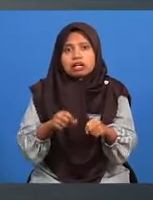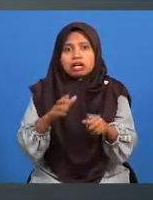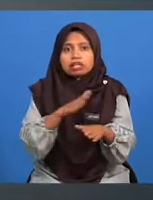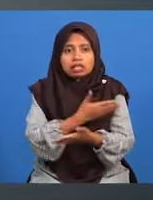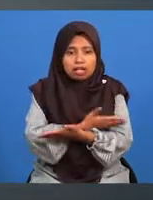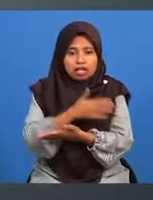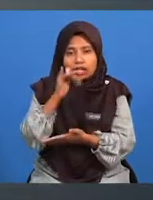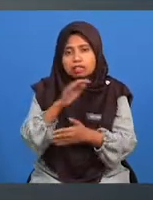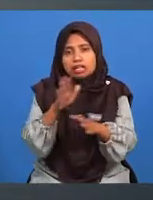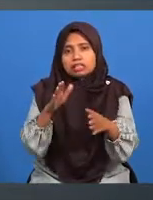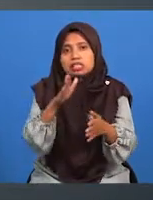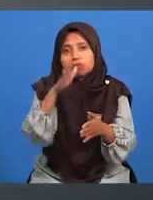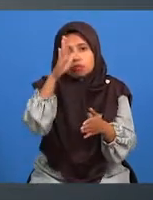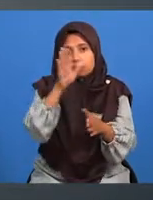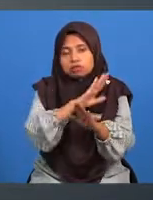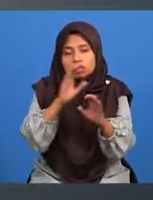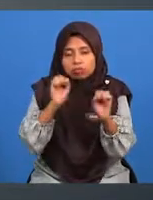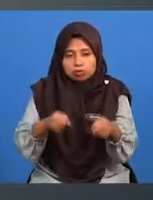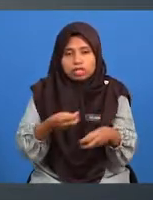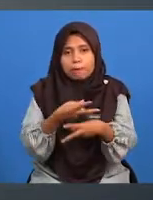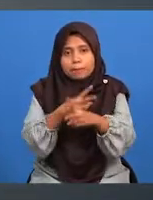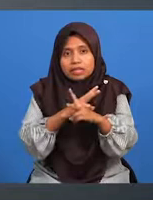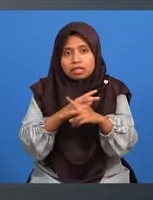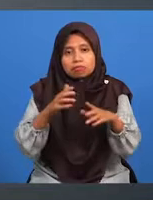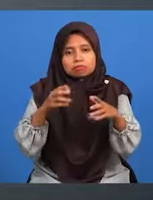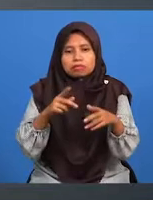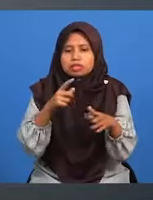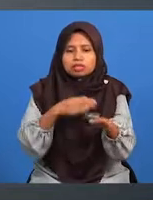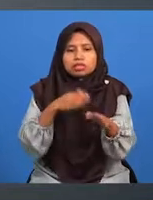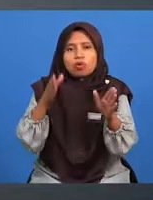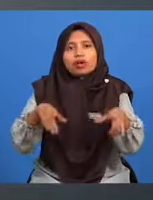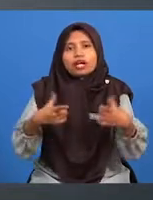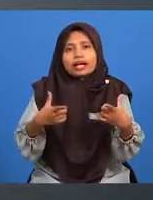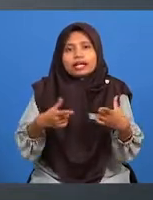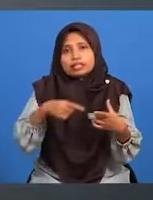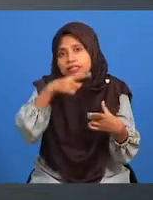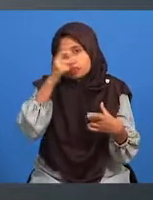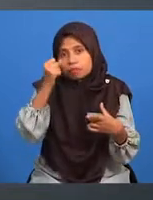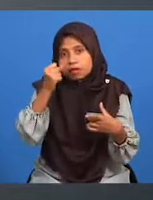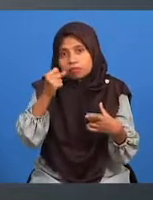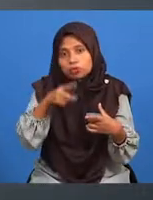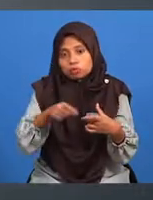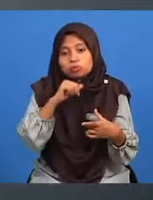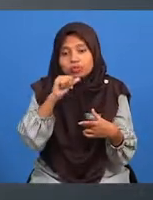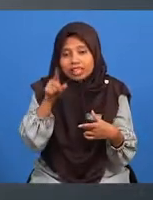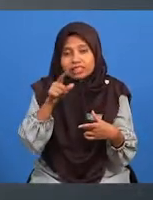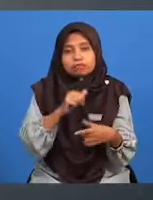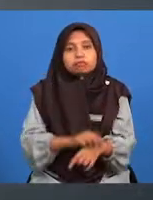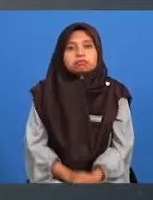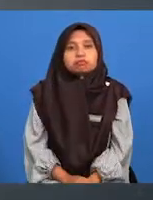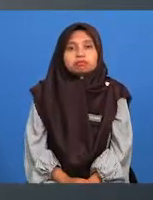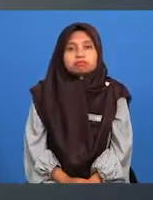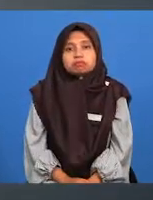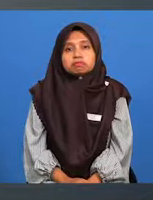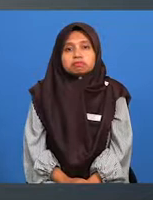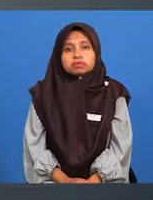harta tersebut sebagai pinjaman kepada orang lain kerana harta tersebut bukan miliknya.